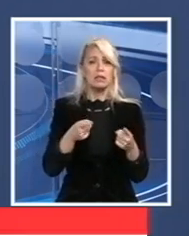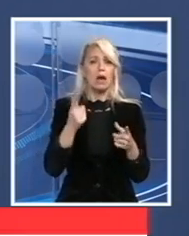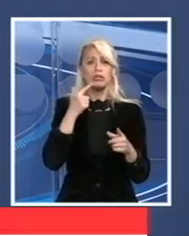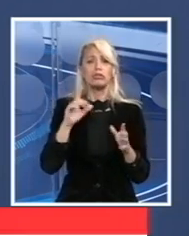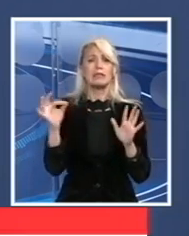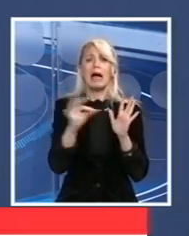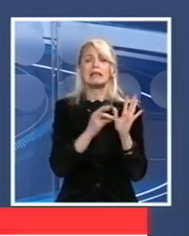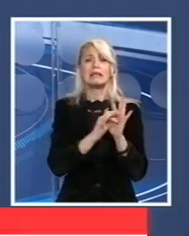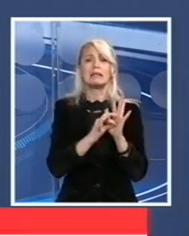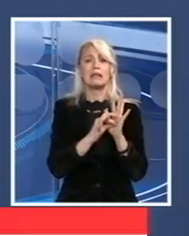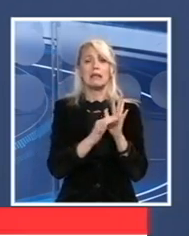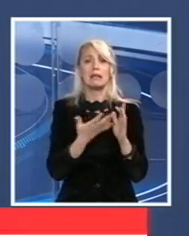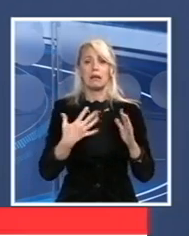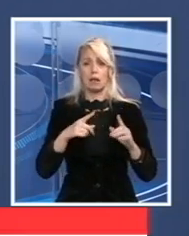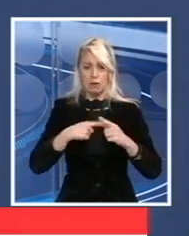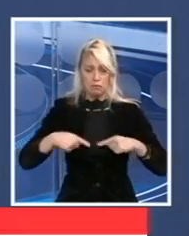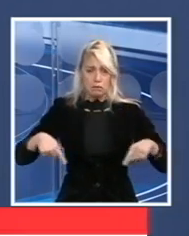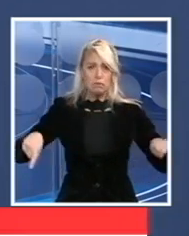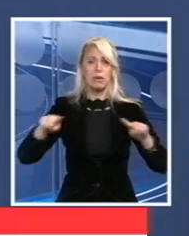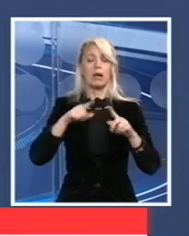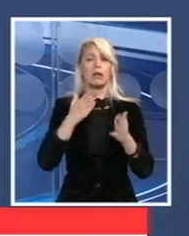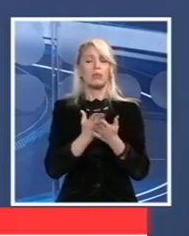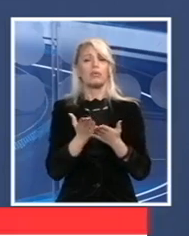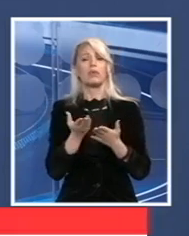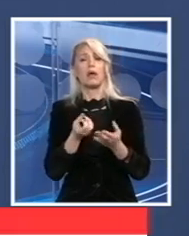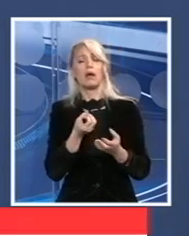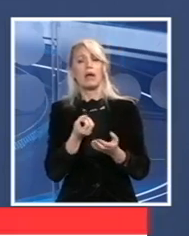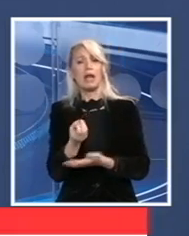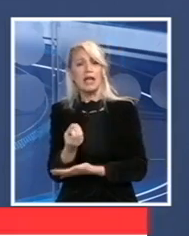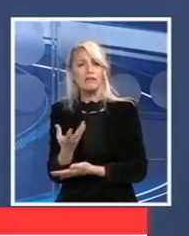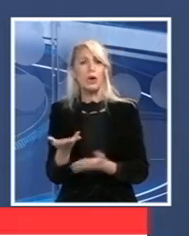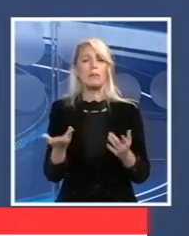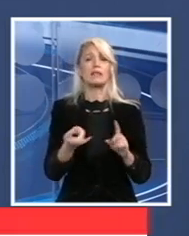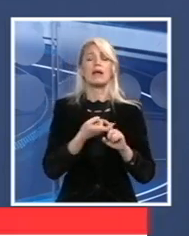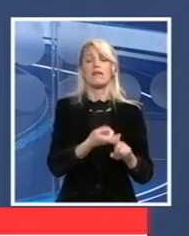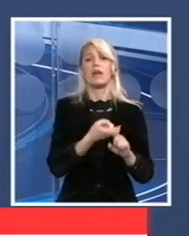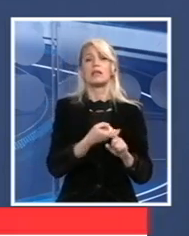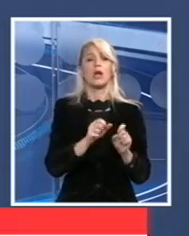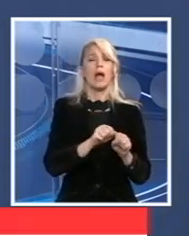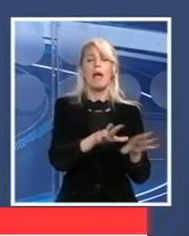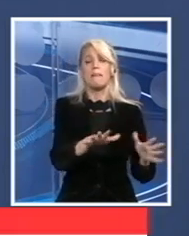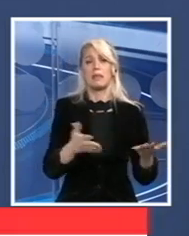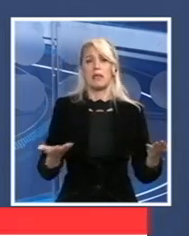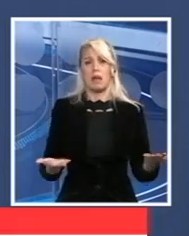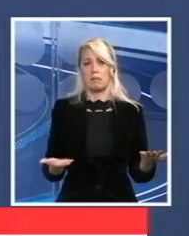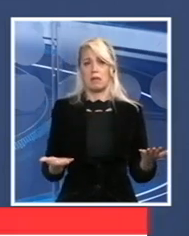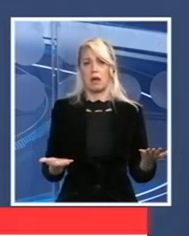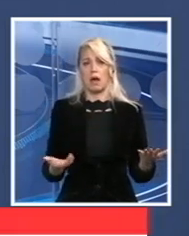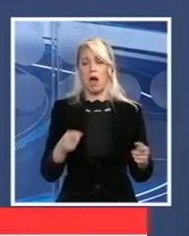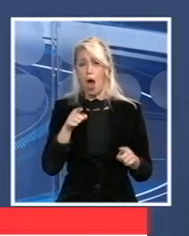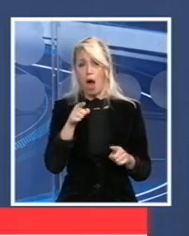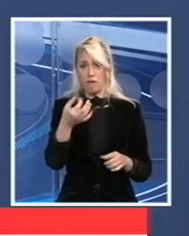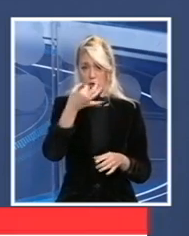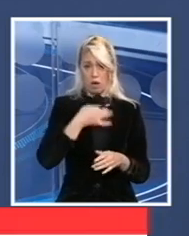mi svi zajedno podelimo sve informacije koje imamo u datom momentu kada je u pitanju ova epidemija. Vaše